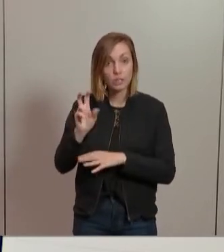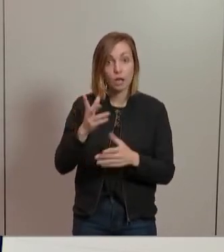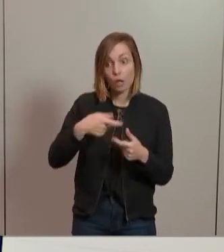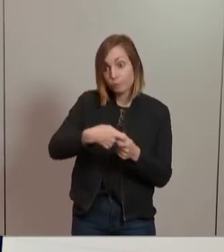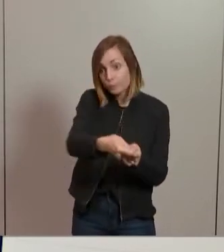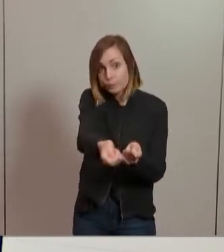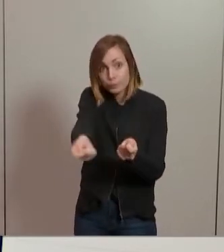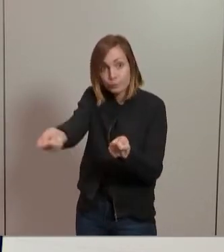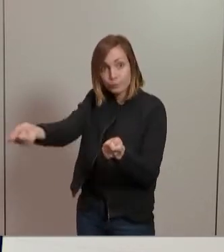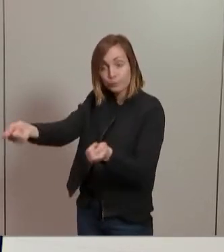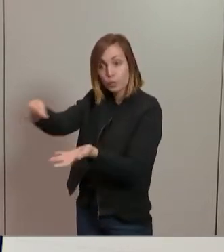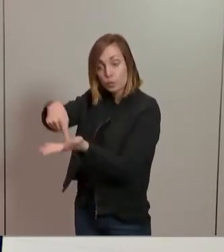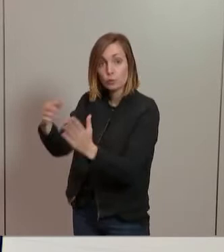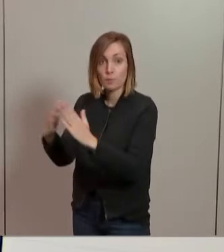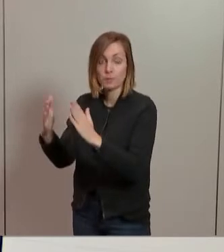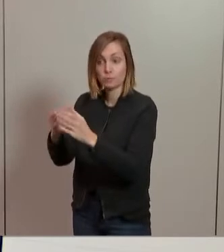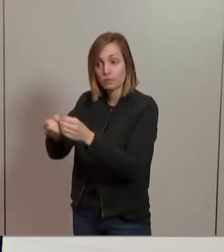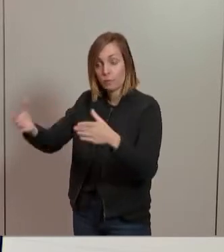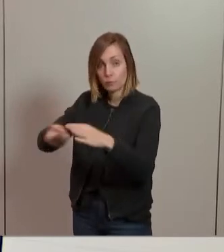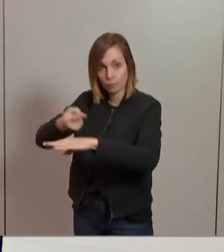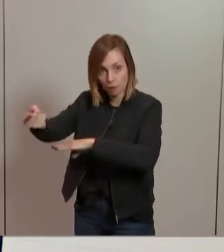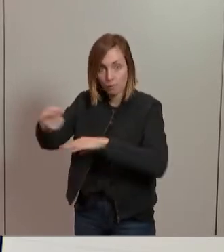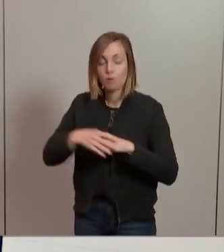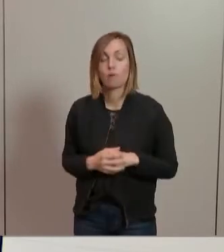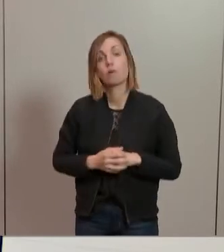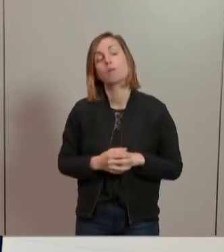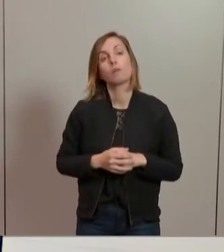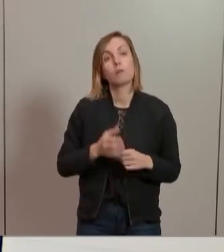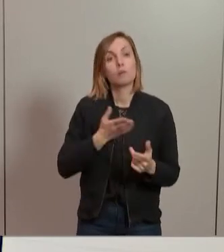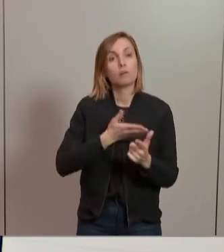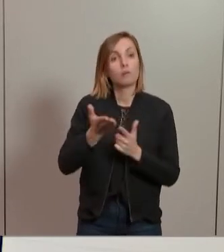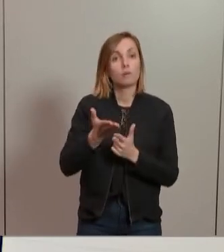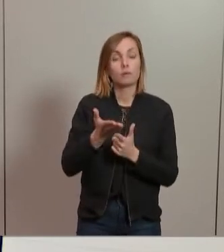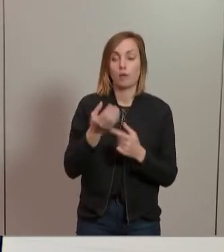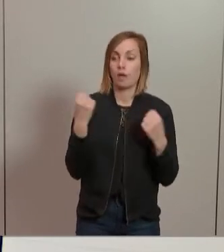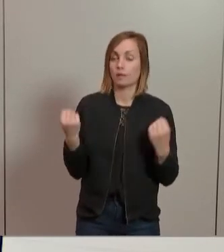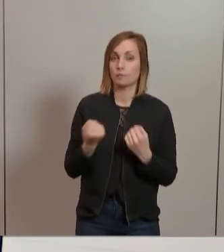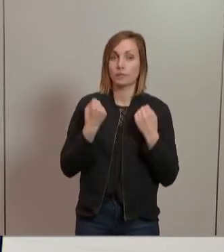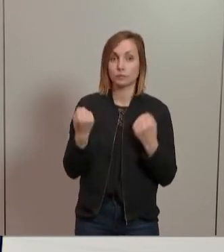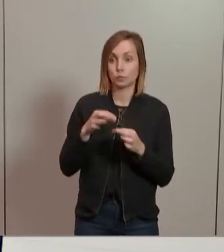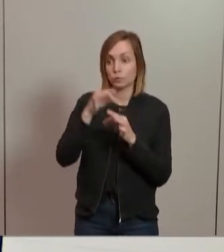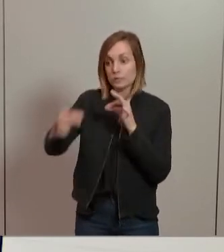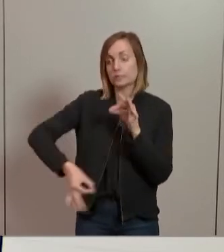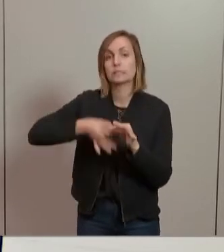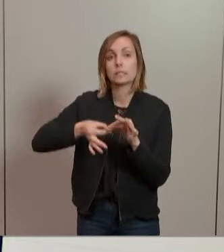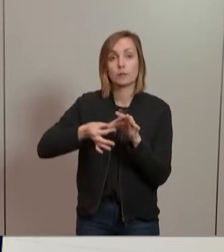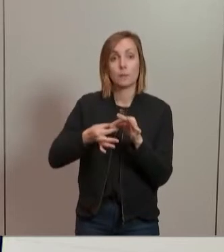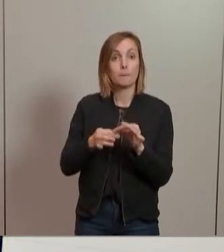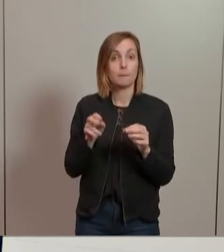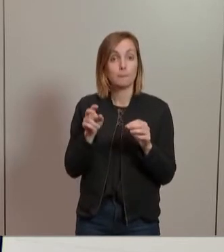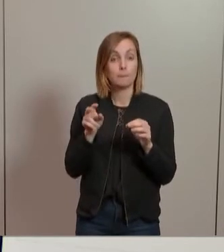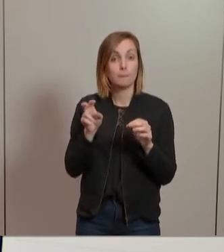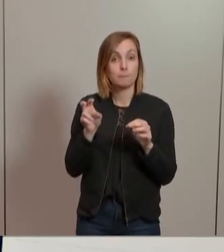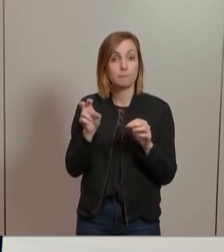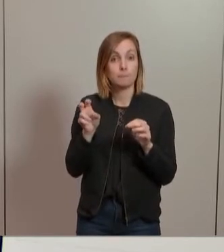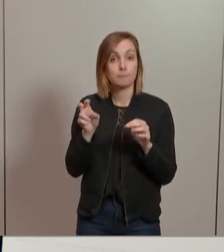qui seront donc mis à la disposition de la Maison du développement durable de Rezé. Également, l'animation de cycles pédagogiques à la découverte de